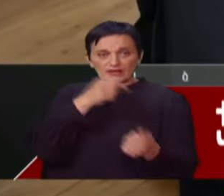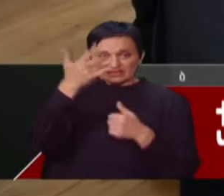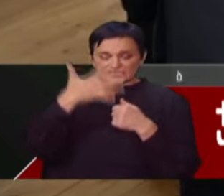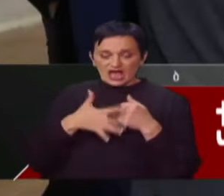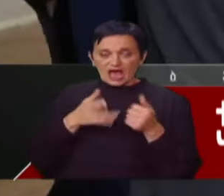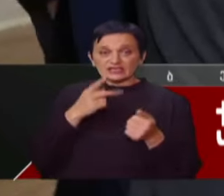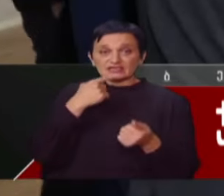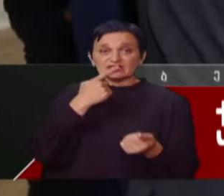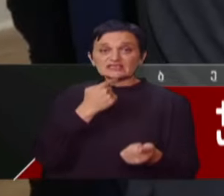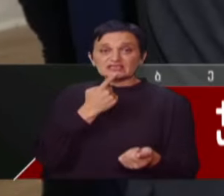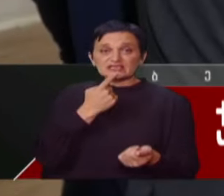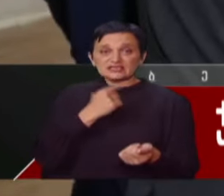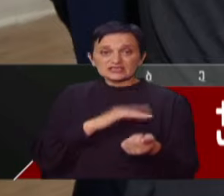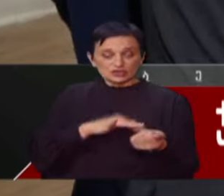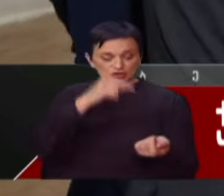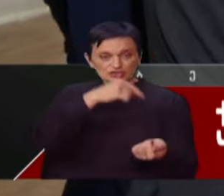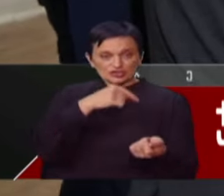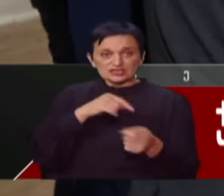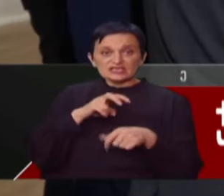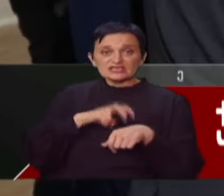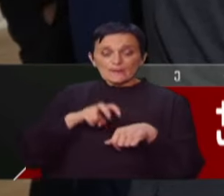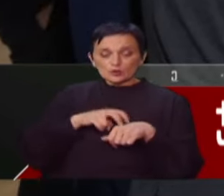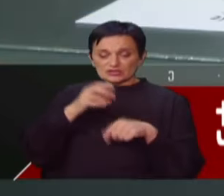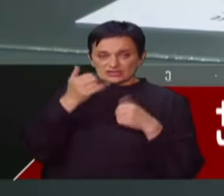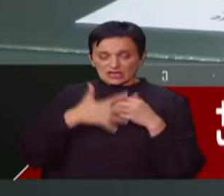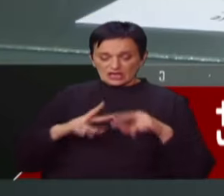სისხლის გადასხმის სამეცნიერო კვლევით ინსტიტუტად გადაკეთდა.